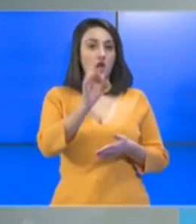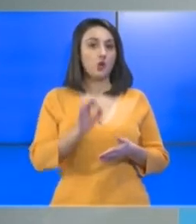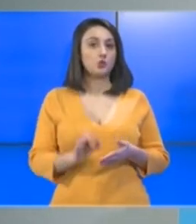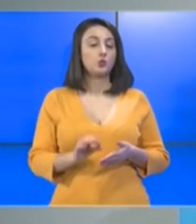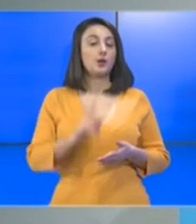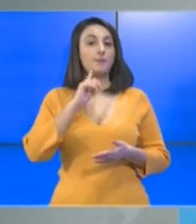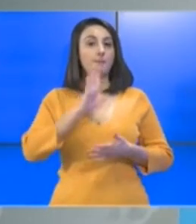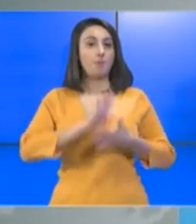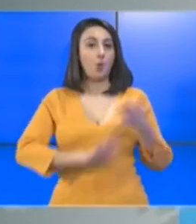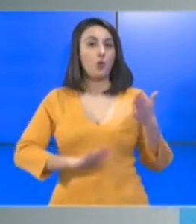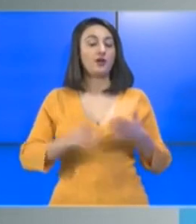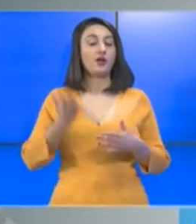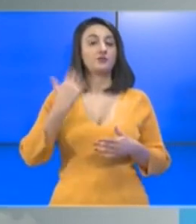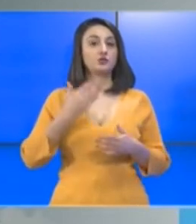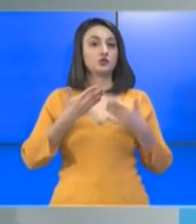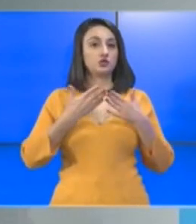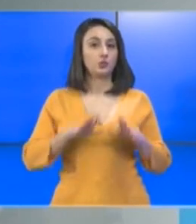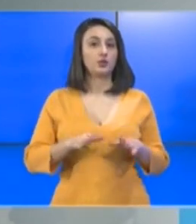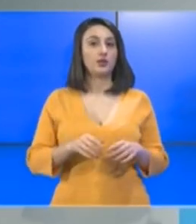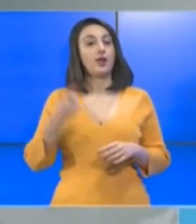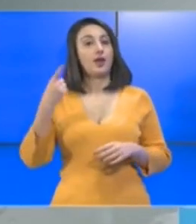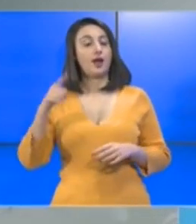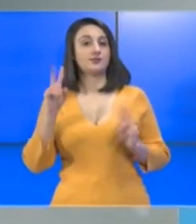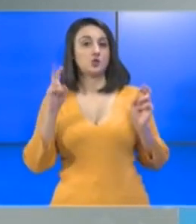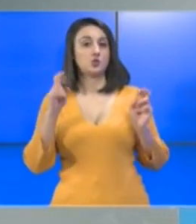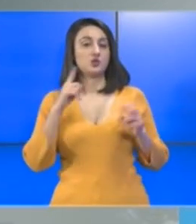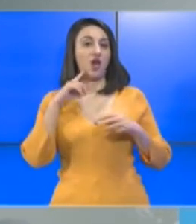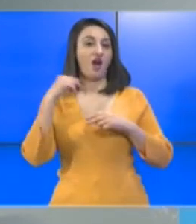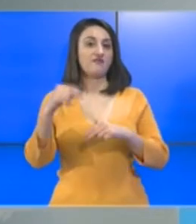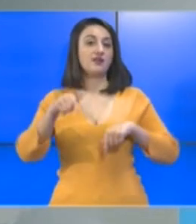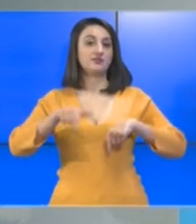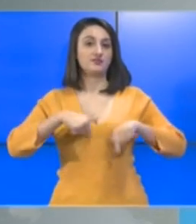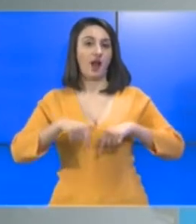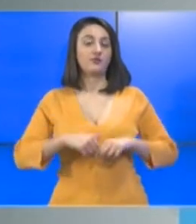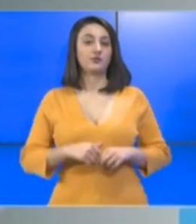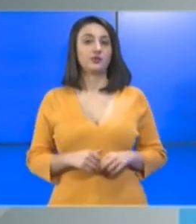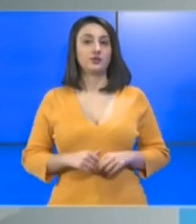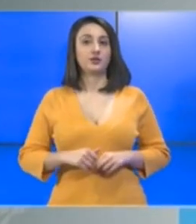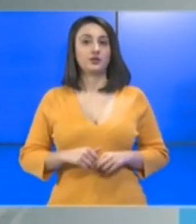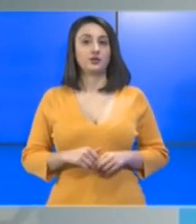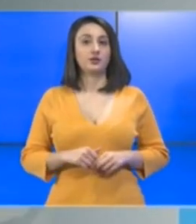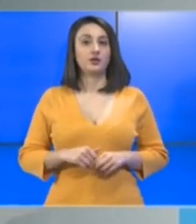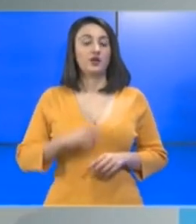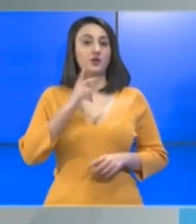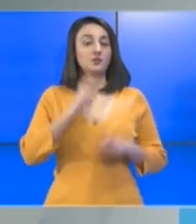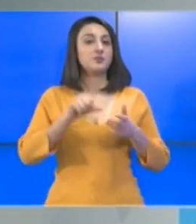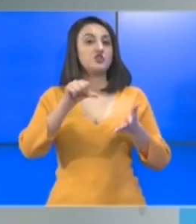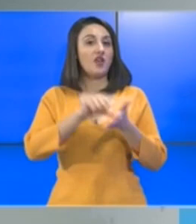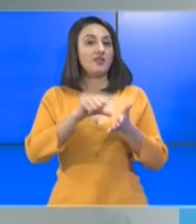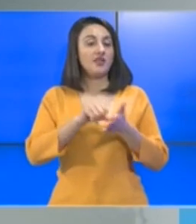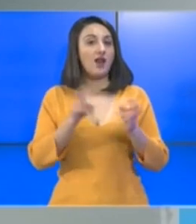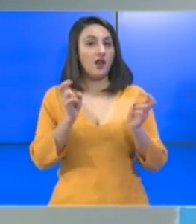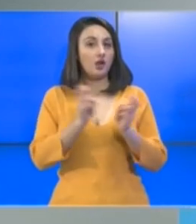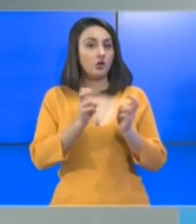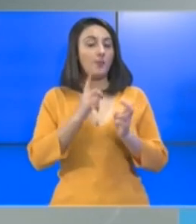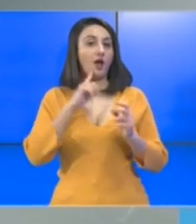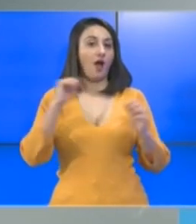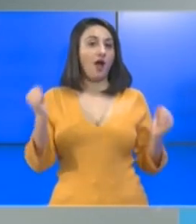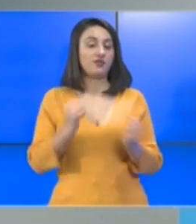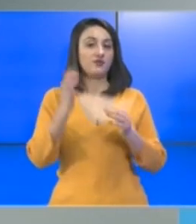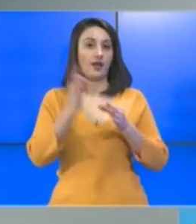din poluare era generată de alte surse în afară de trafic, vorbim aici de centrale electrotermice, de